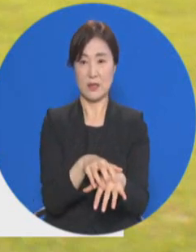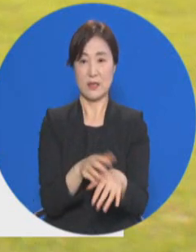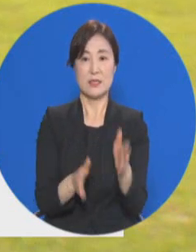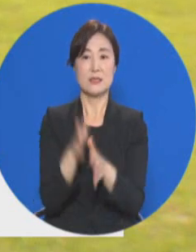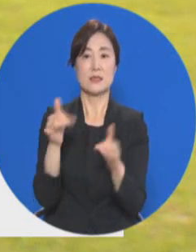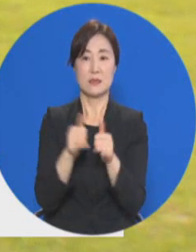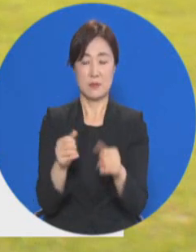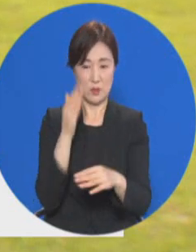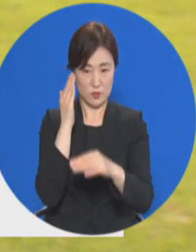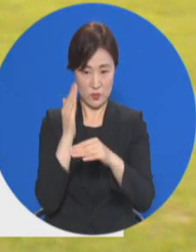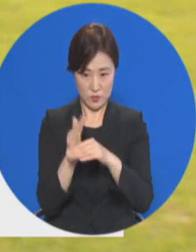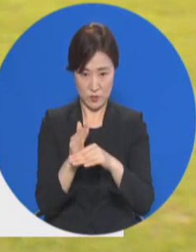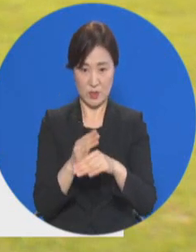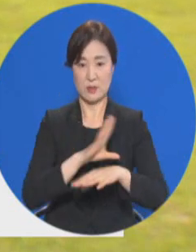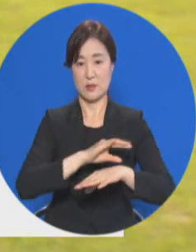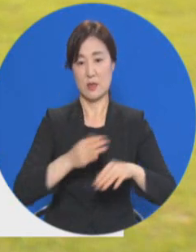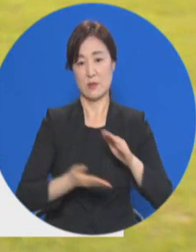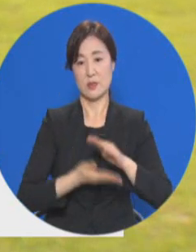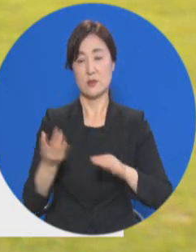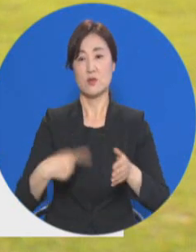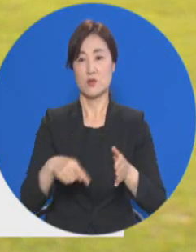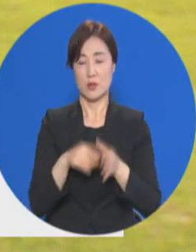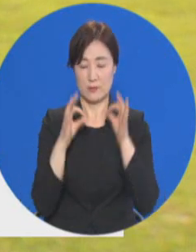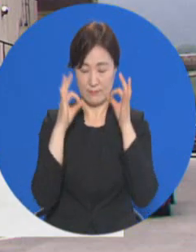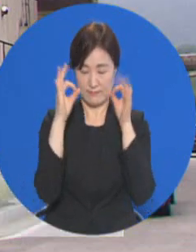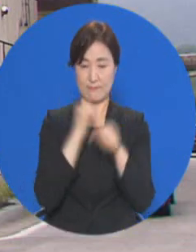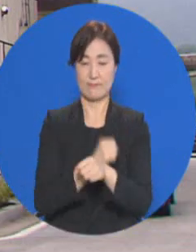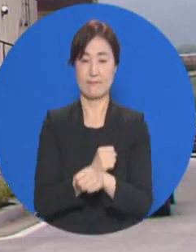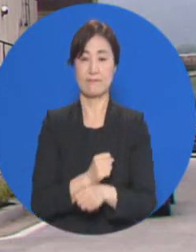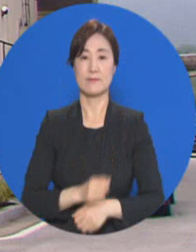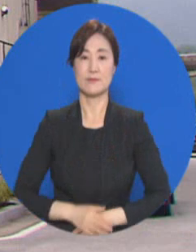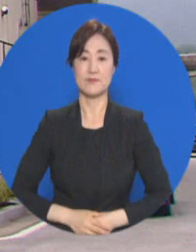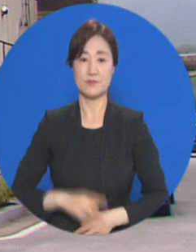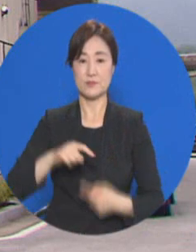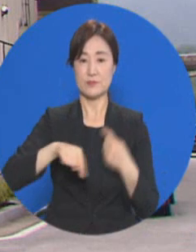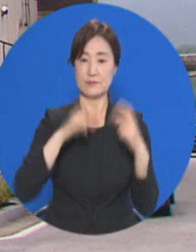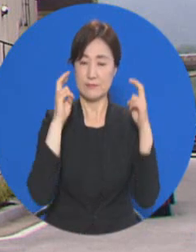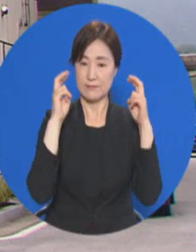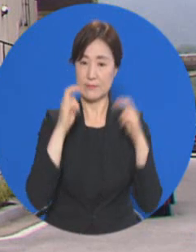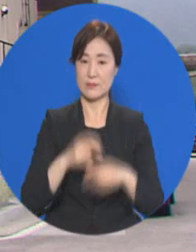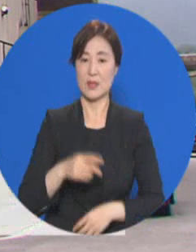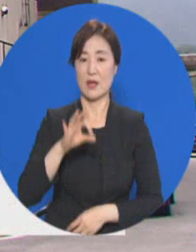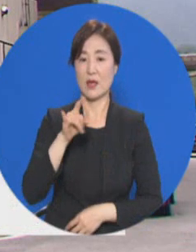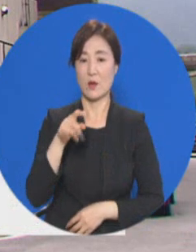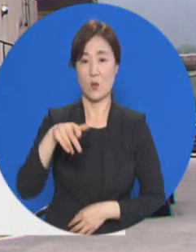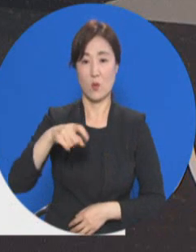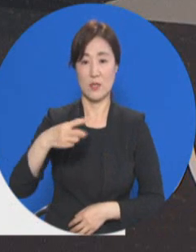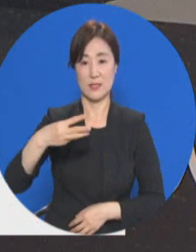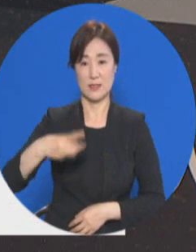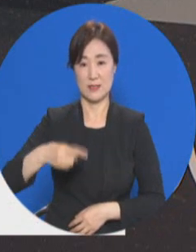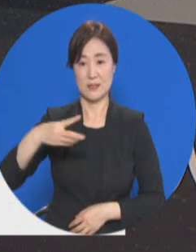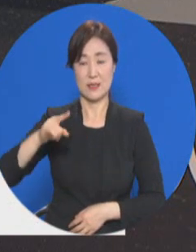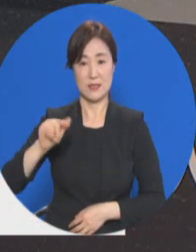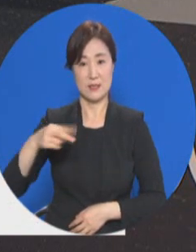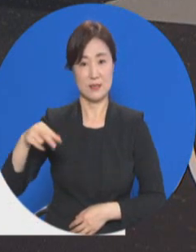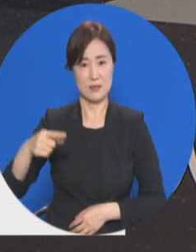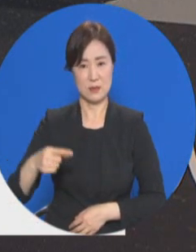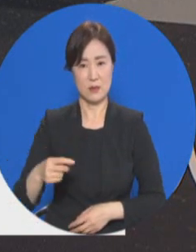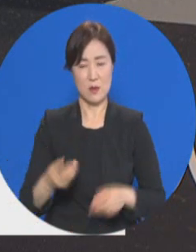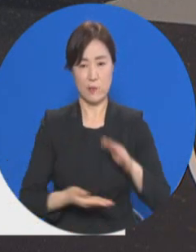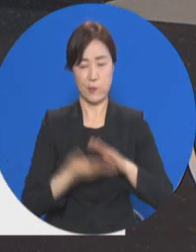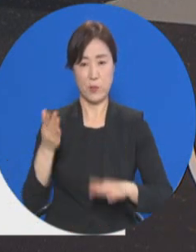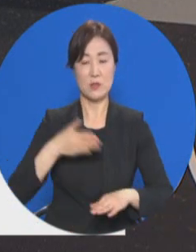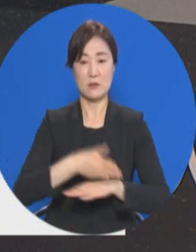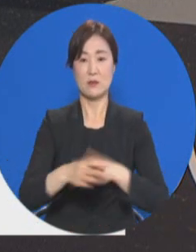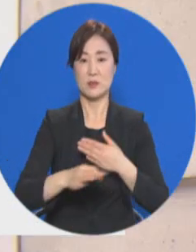해서 스카이큐브가 인수될 수 있도록 하고자 합니다. 운영사인 주식회사 순천 에코트랜스는 이전이 늦어질수록